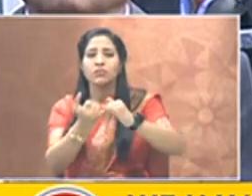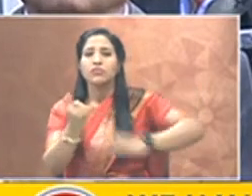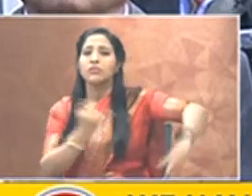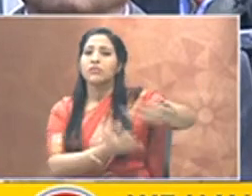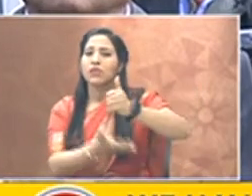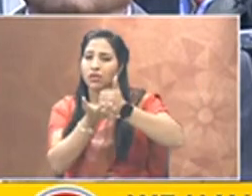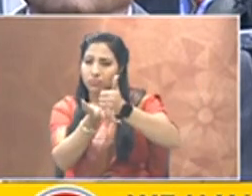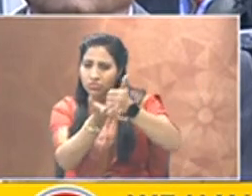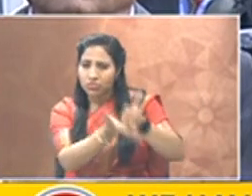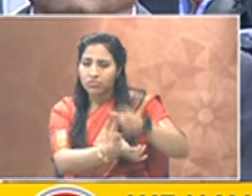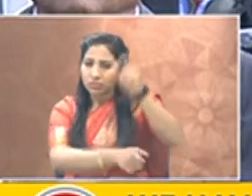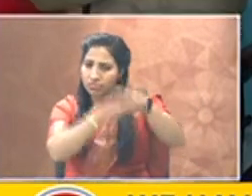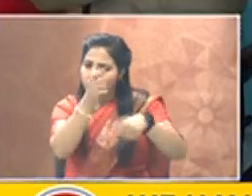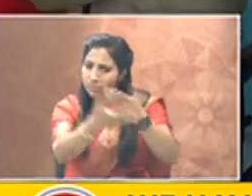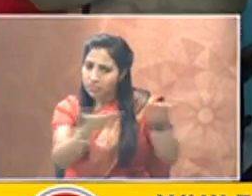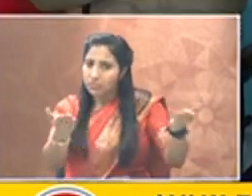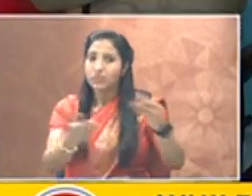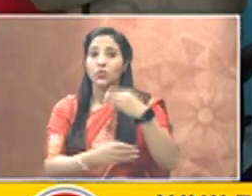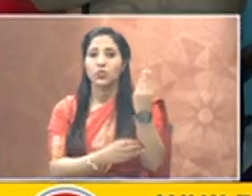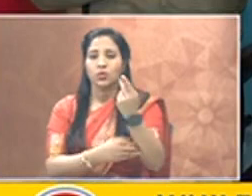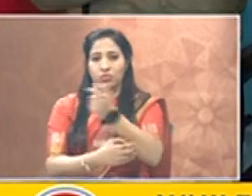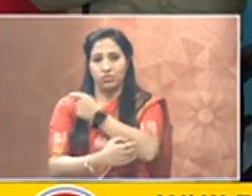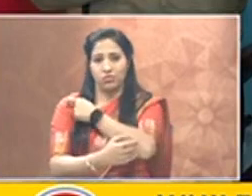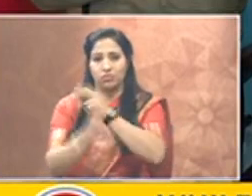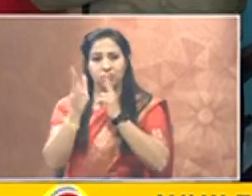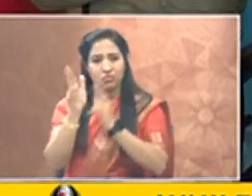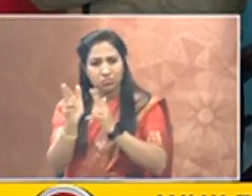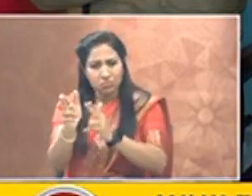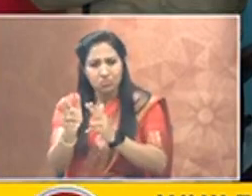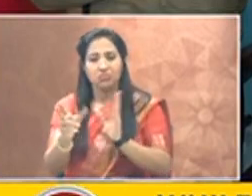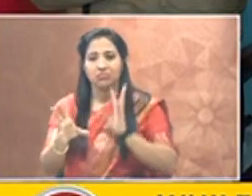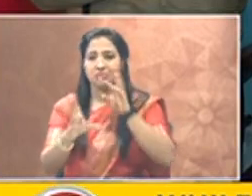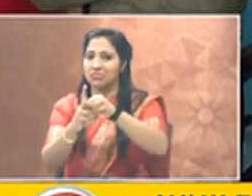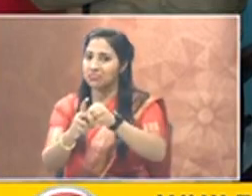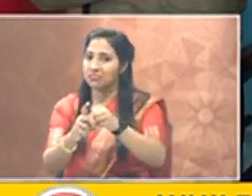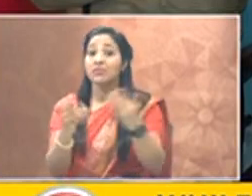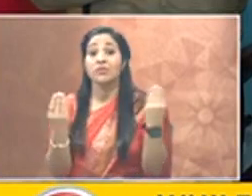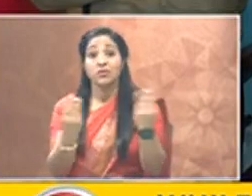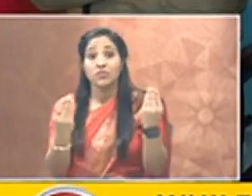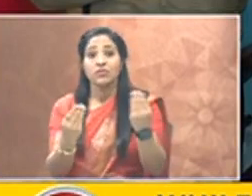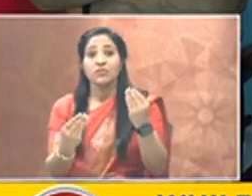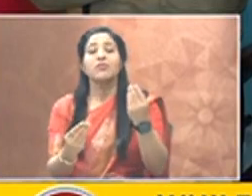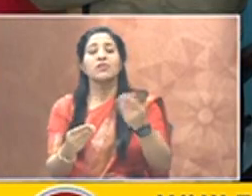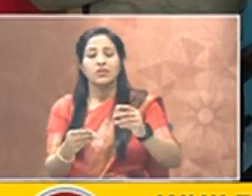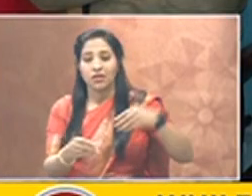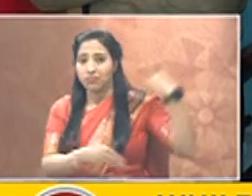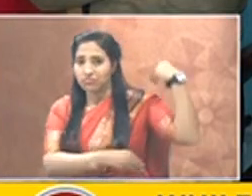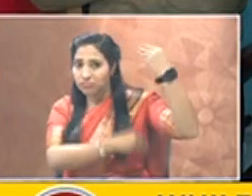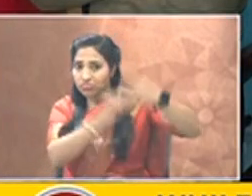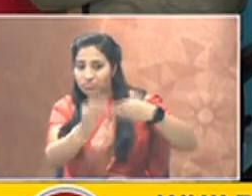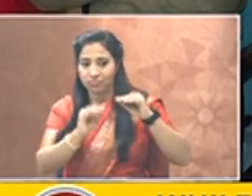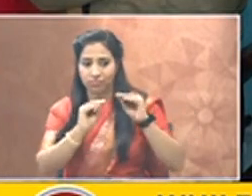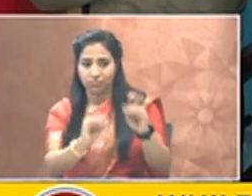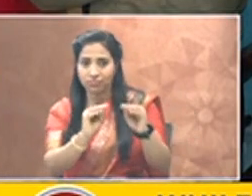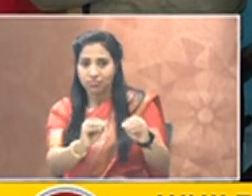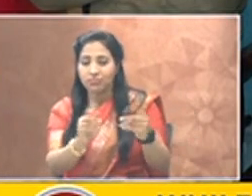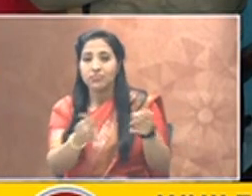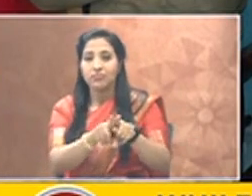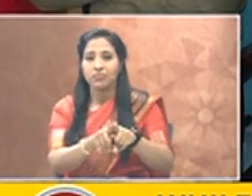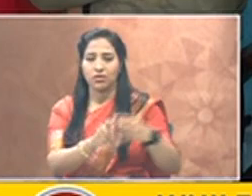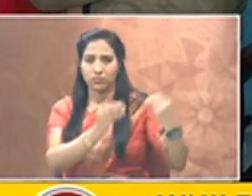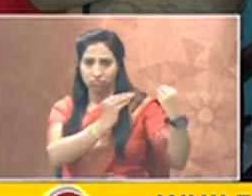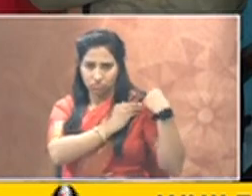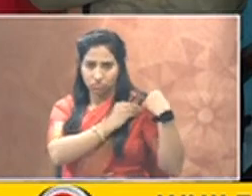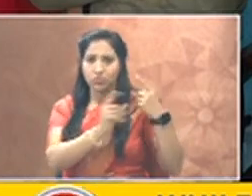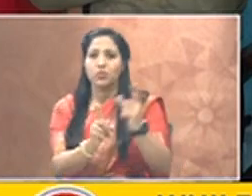के माध्यम से, कोई सेना में भर्ती होकर, कोई अगली पीढ़ी को पढ़ाकर अपने